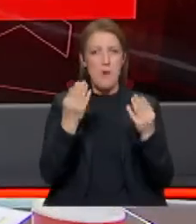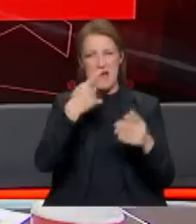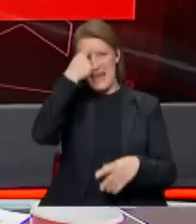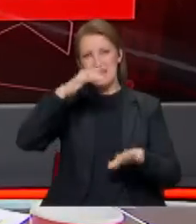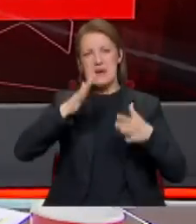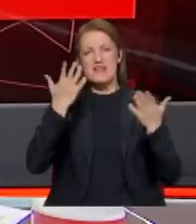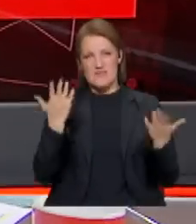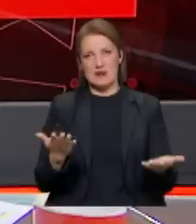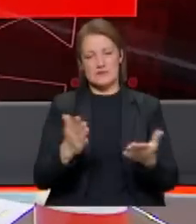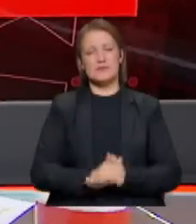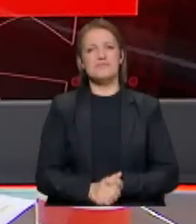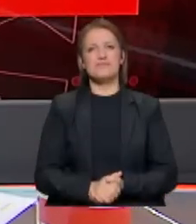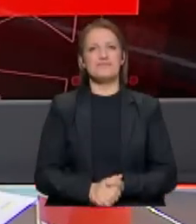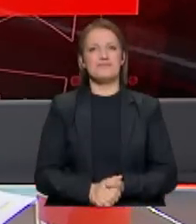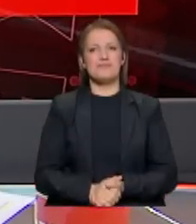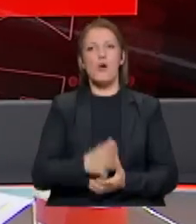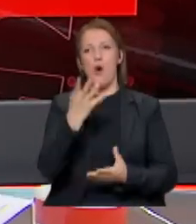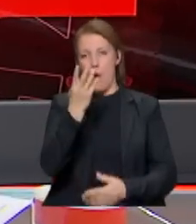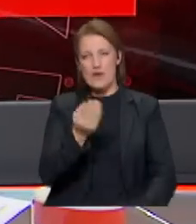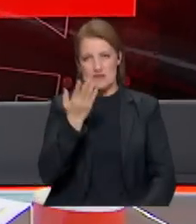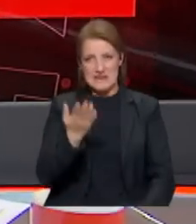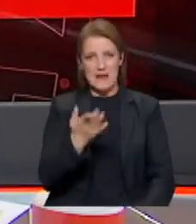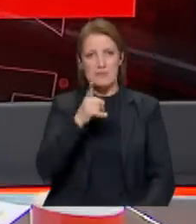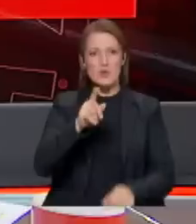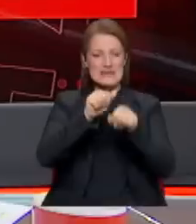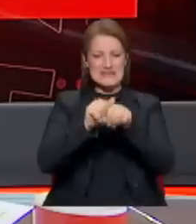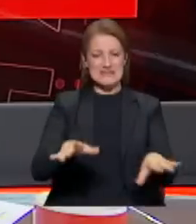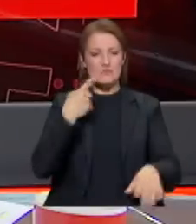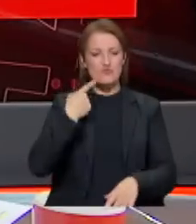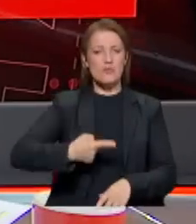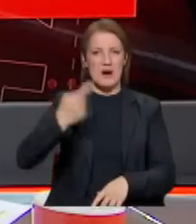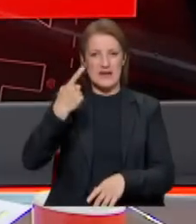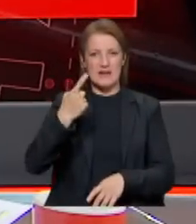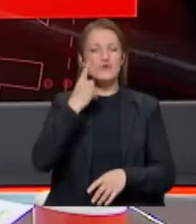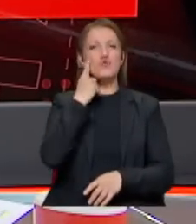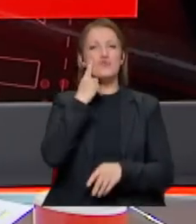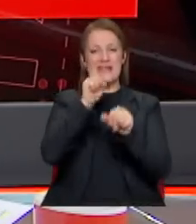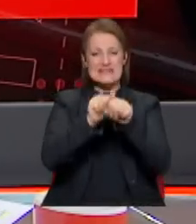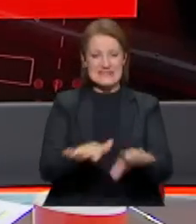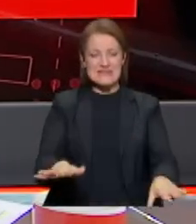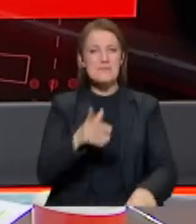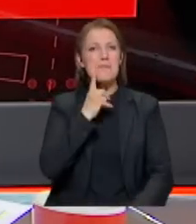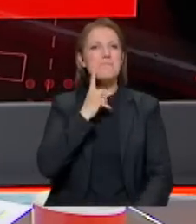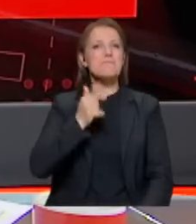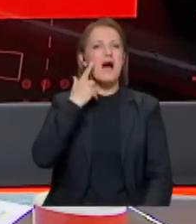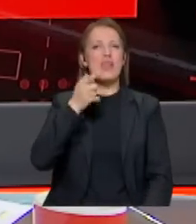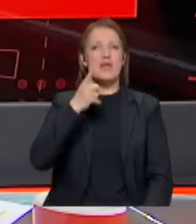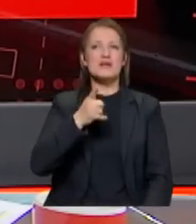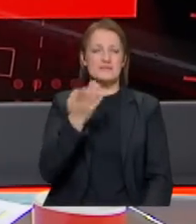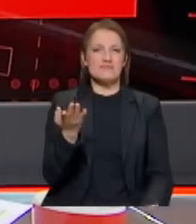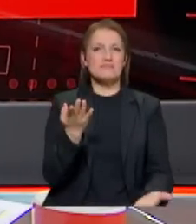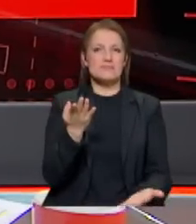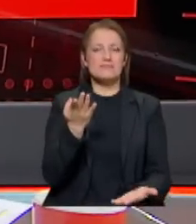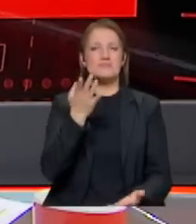Eğer biraz insiyatifleri varsa olacaksa Çünkü bu sistemde Cumhurbaşkanlığı hükümet sisteminde bakanlarında bir insiyatifi Yok